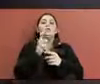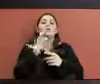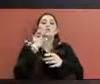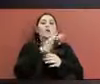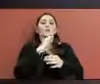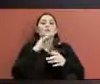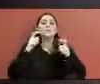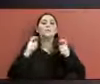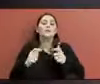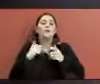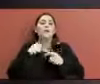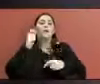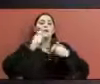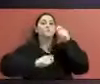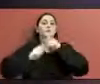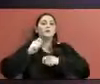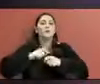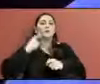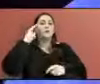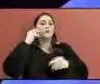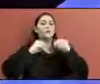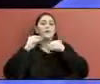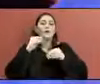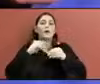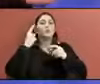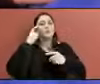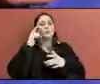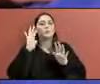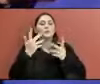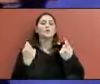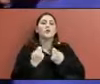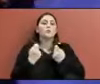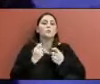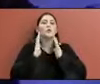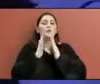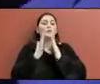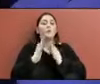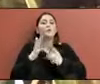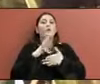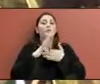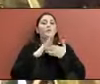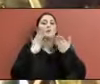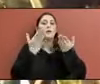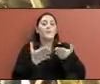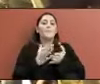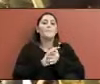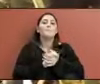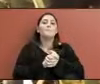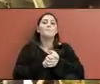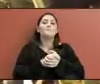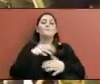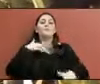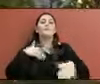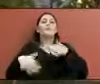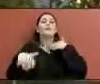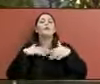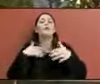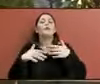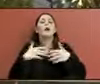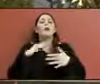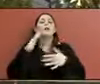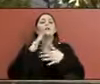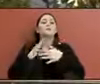hizmeti sağlıyoruz. Sorunuza dönecek olursam engelli bireylerimizin burada